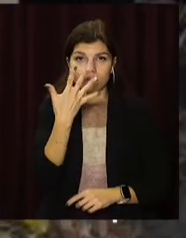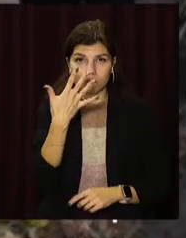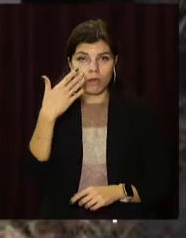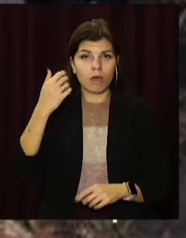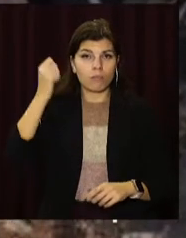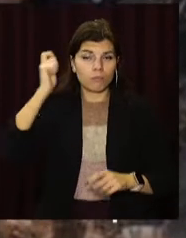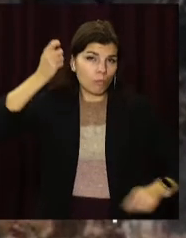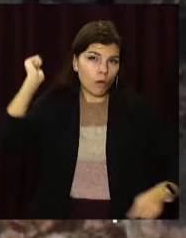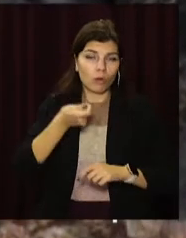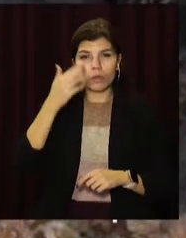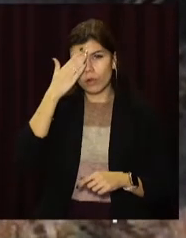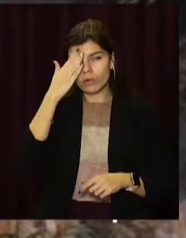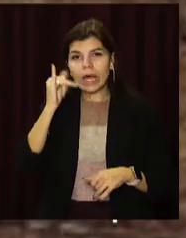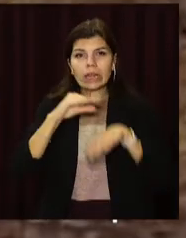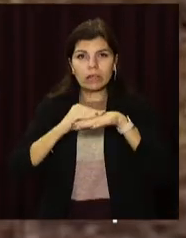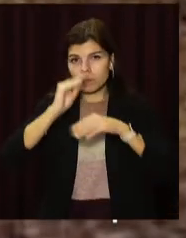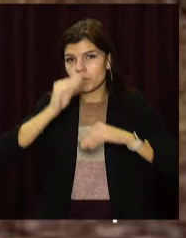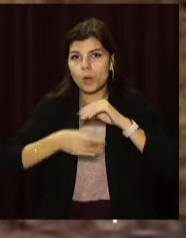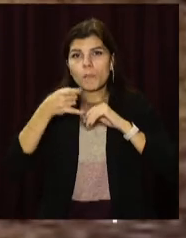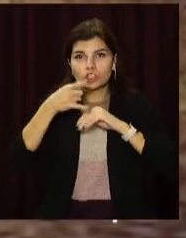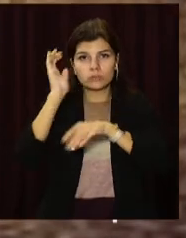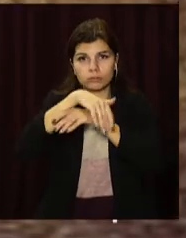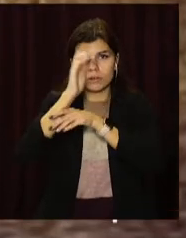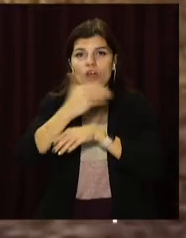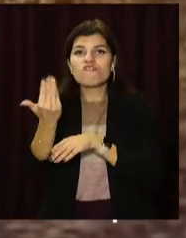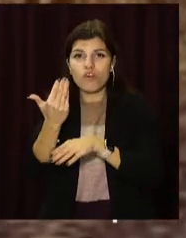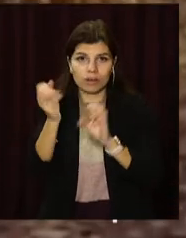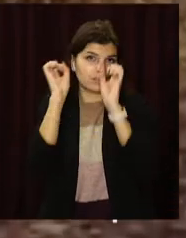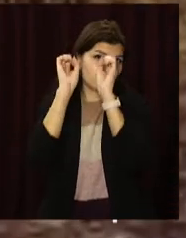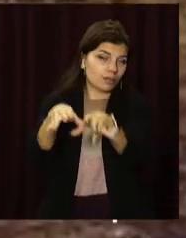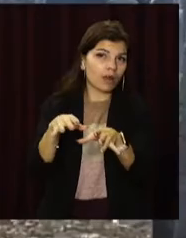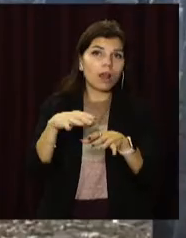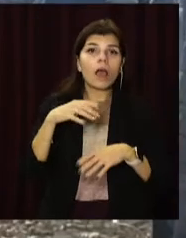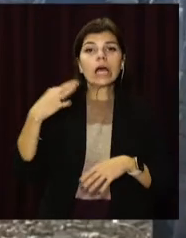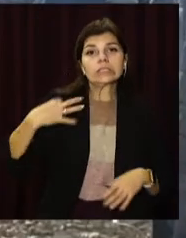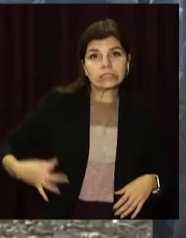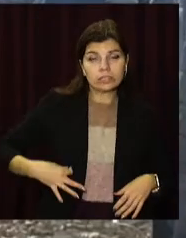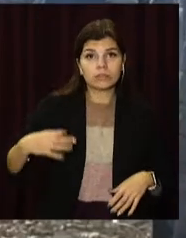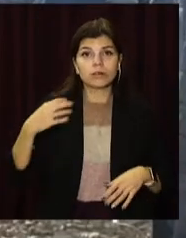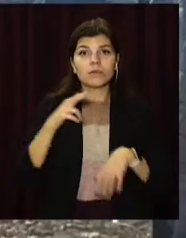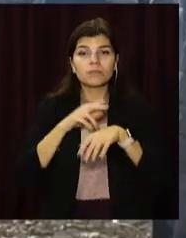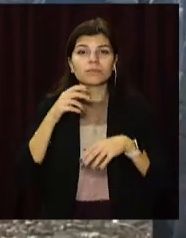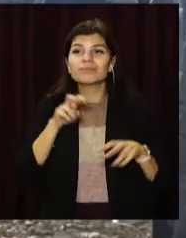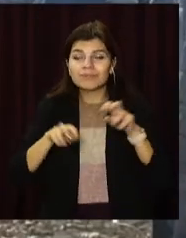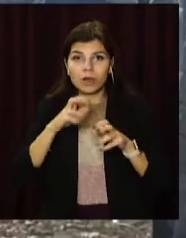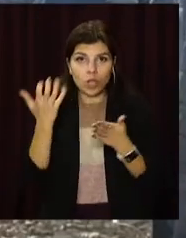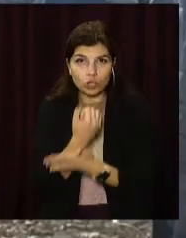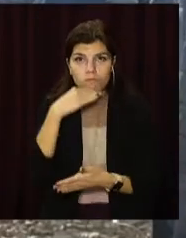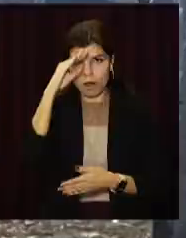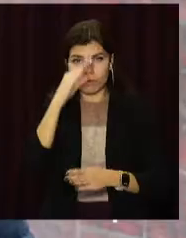голові молотком та сховали тіло в багажник його авто. Тіло померлого виявив син та повідомив про це до поліції.